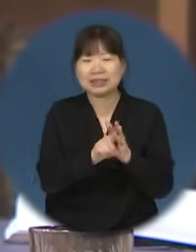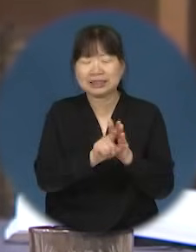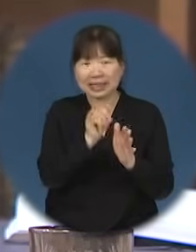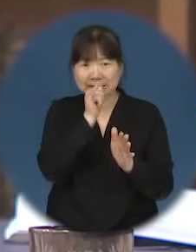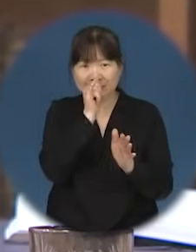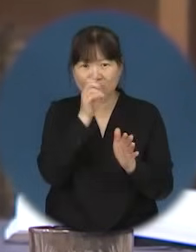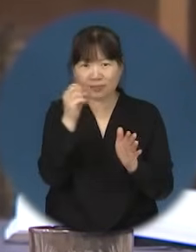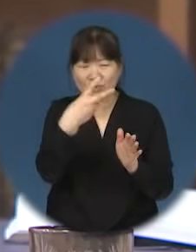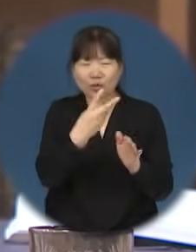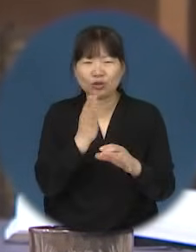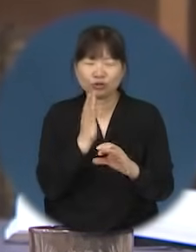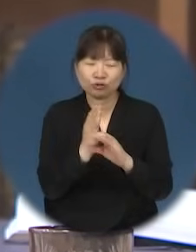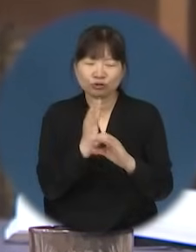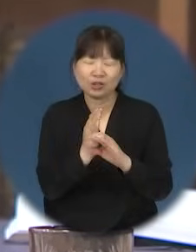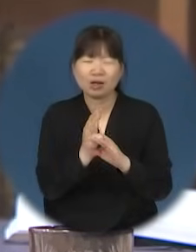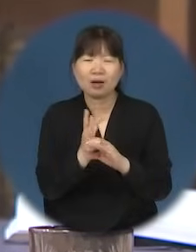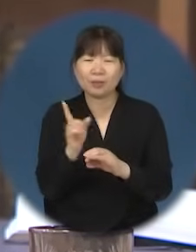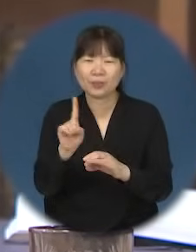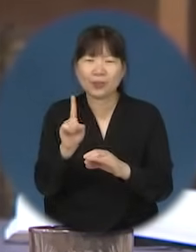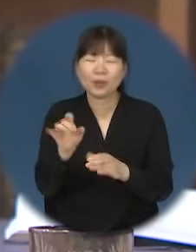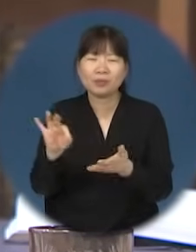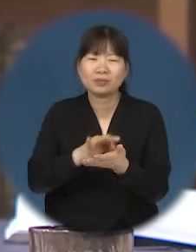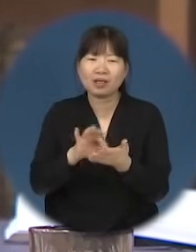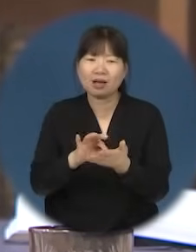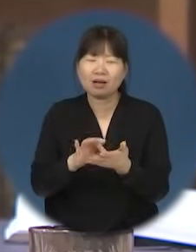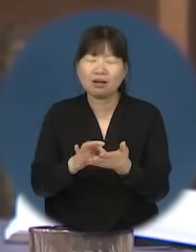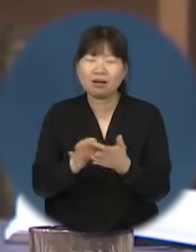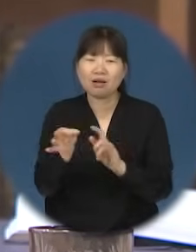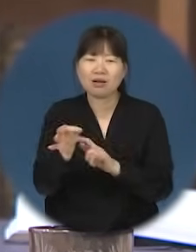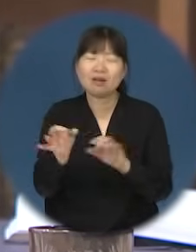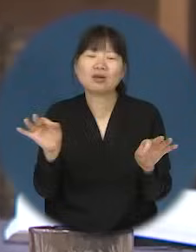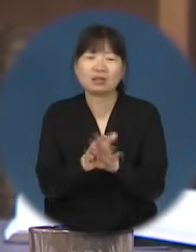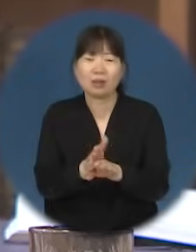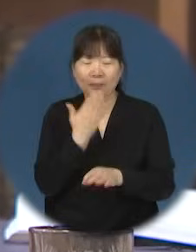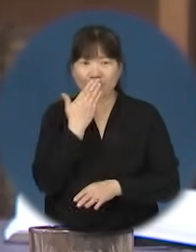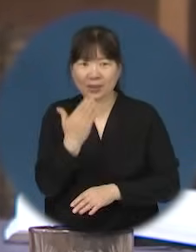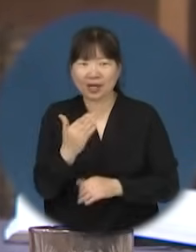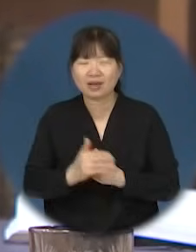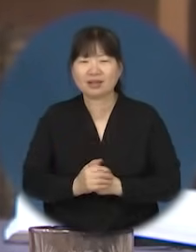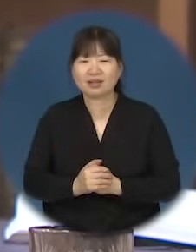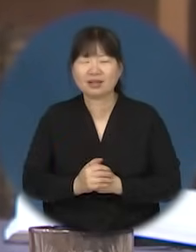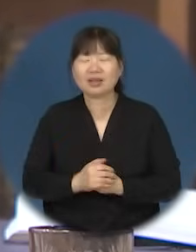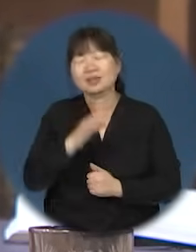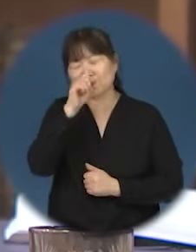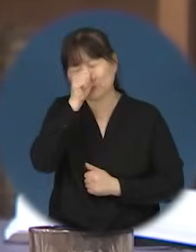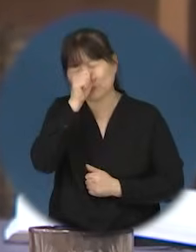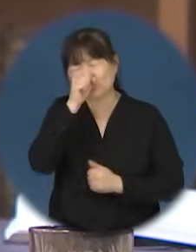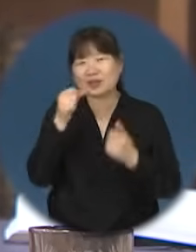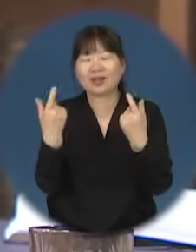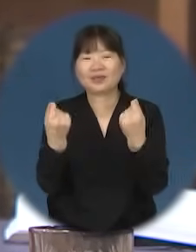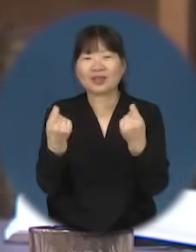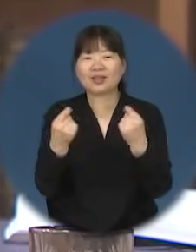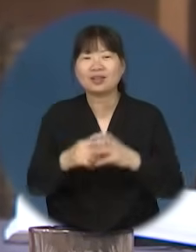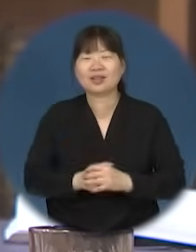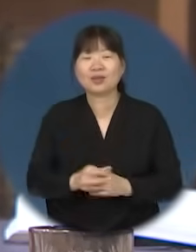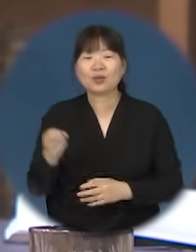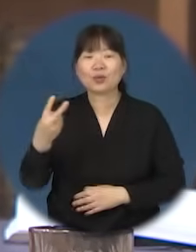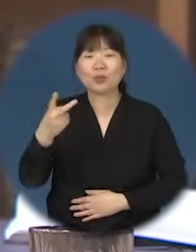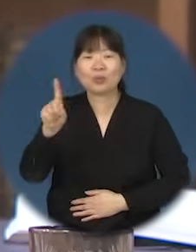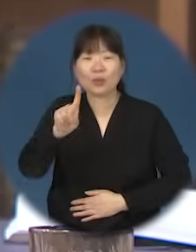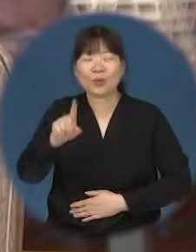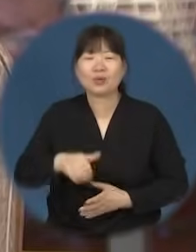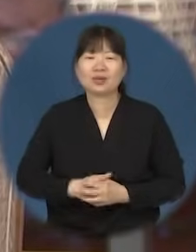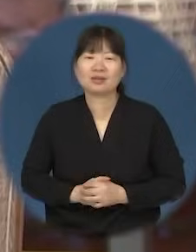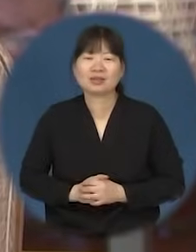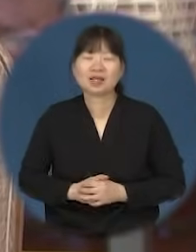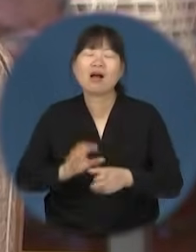가능하다. 네. 그다음에 중간에 어떤 비용, 거래 비용 같은 건 없앨 수 있다. 이런 게 장점인 거네요. 그렇죠. 또 어떤 장점들이 그리고 있습니까? 이제